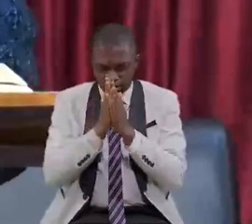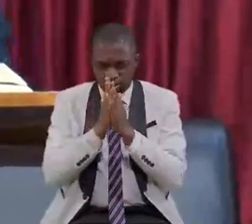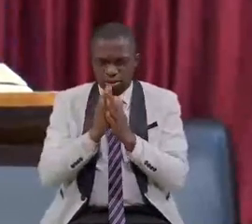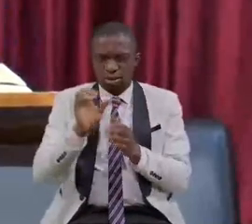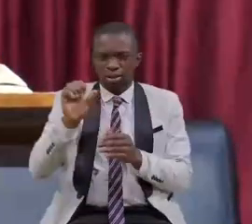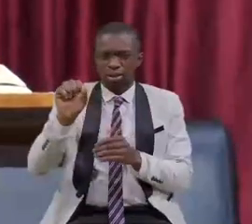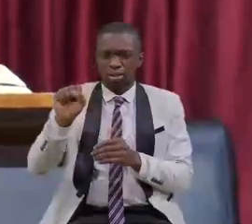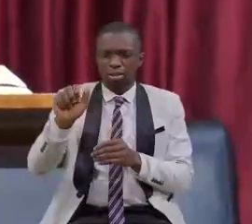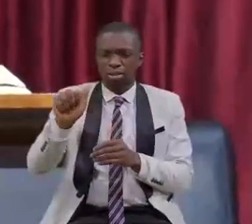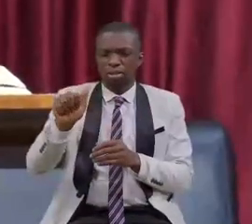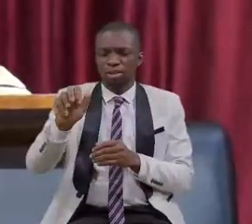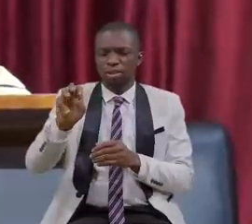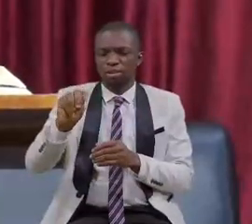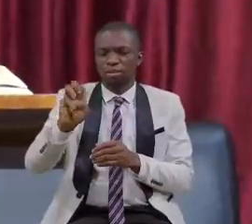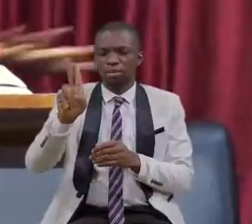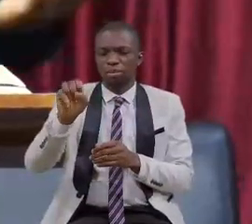Samuel a prié le Seigneur.